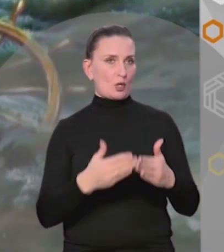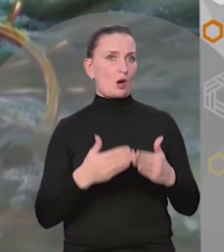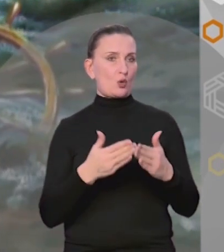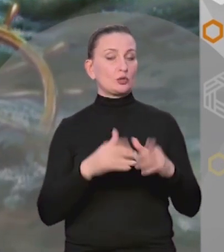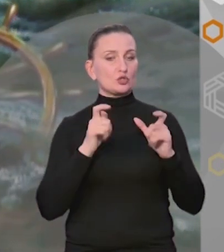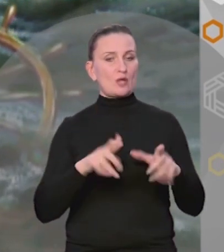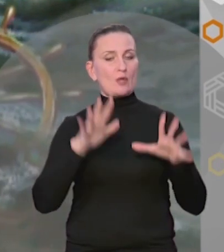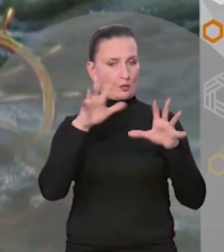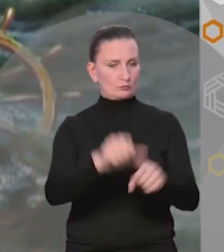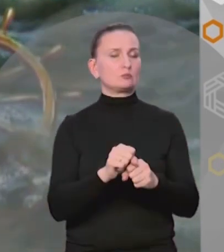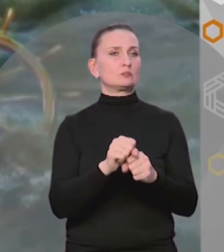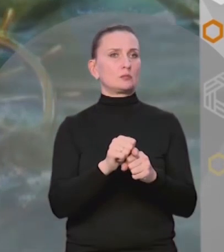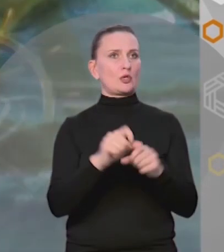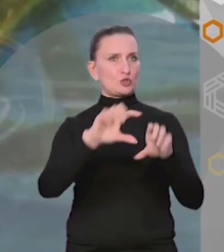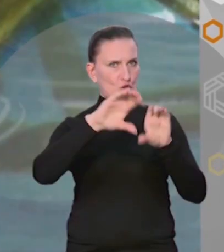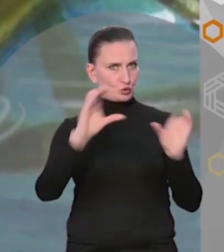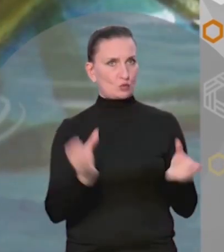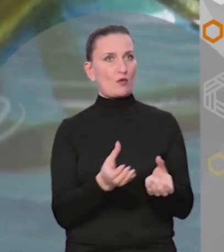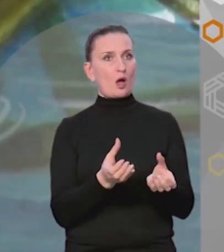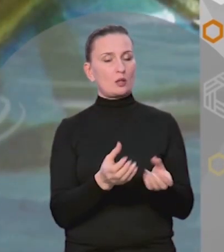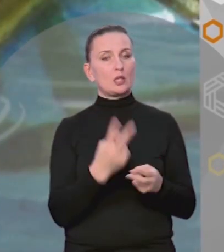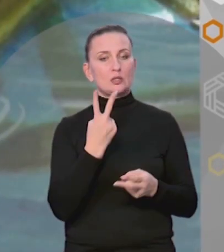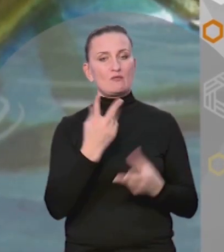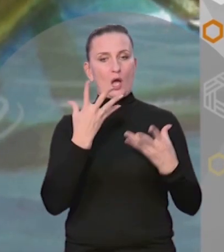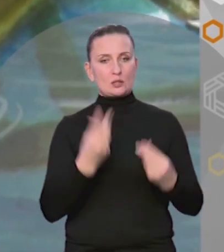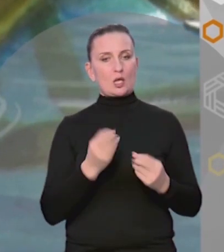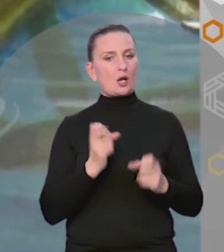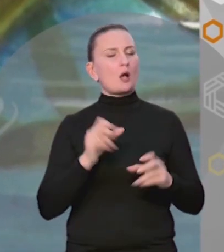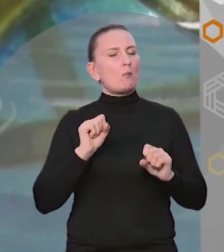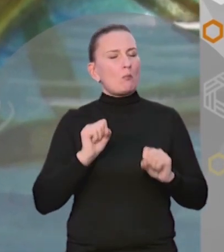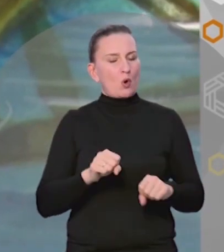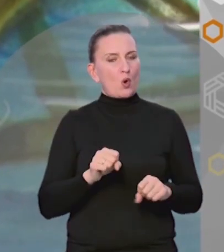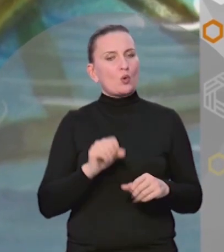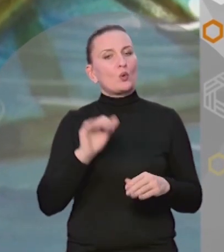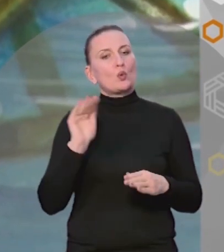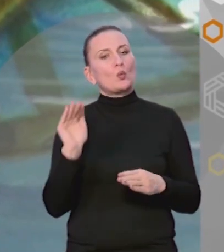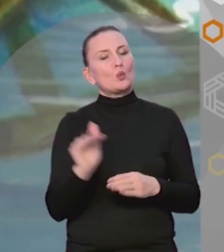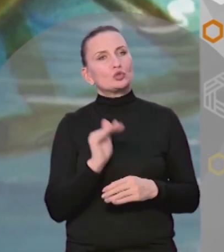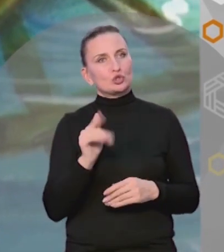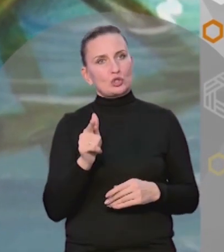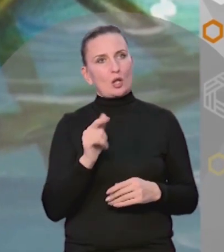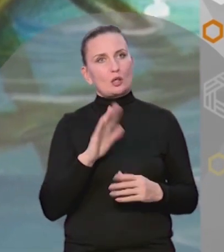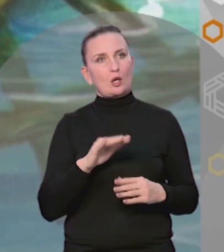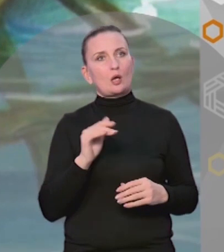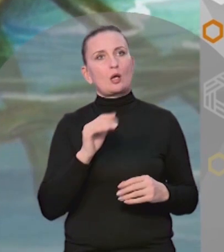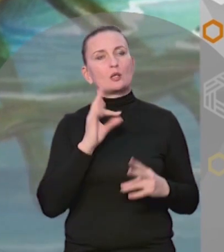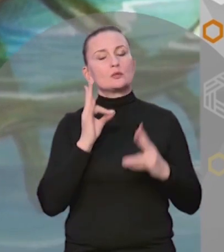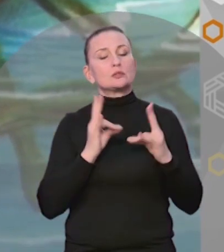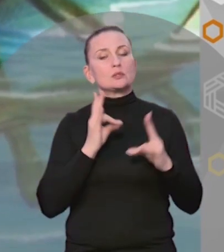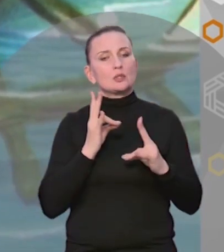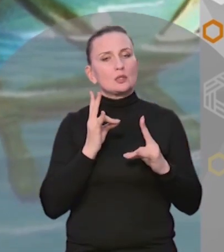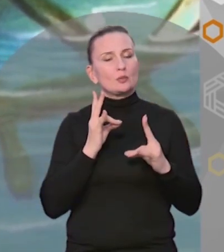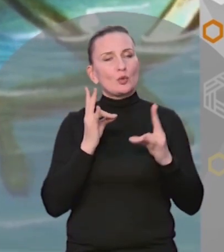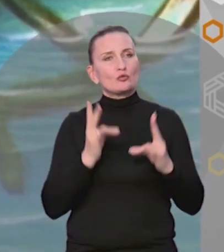Человек уцепился за штурвал, и тот 2 дня, как мог, утешал его, ободряюще